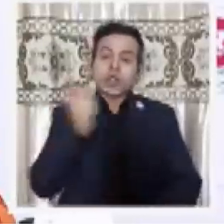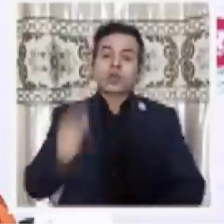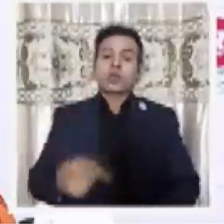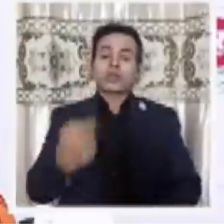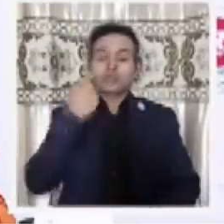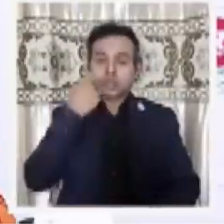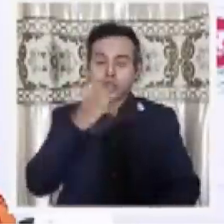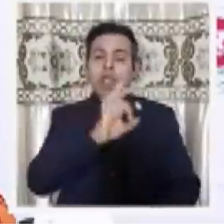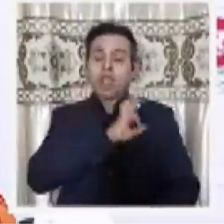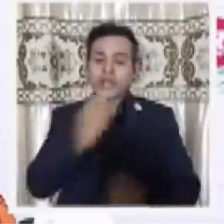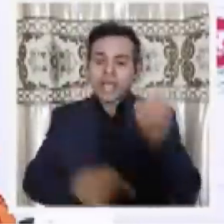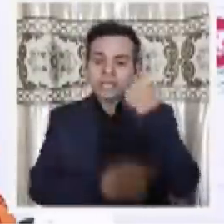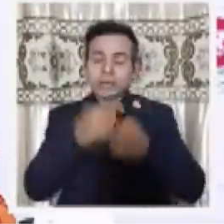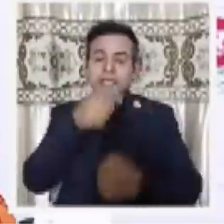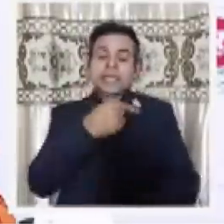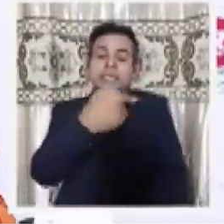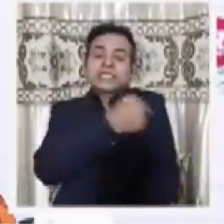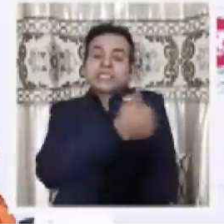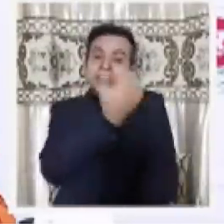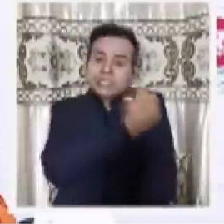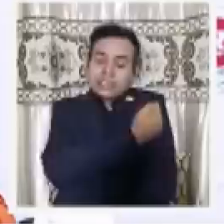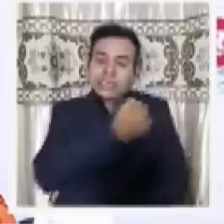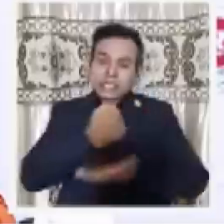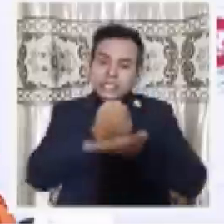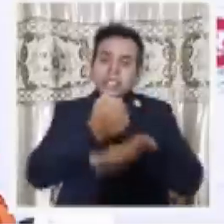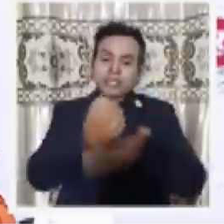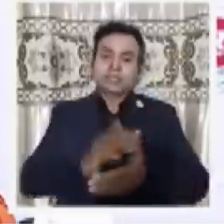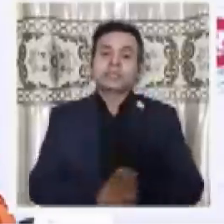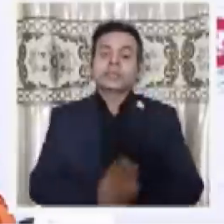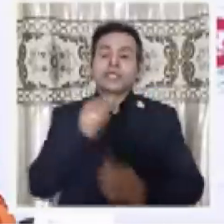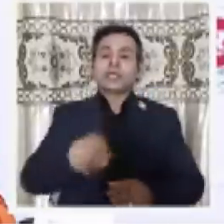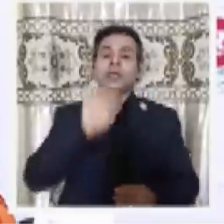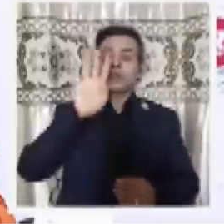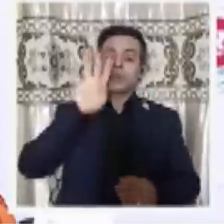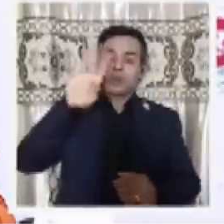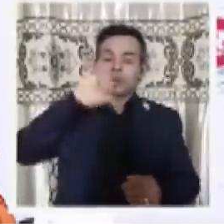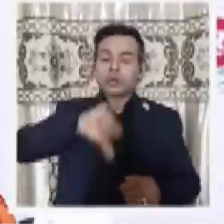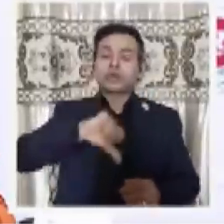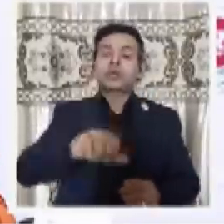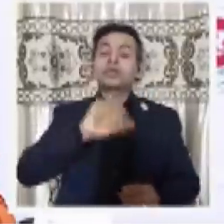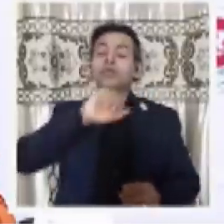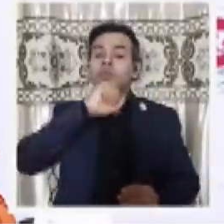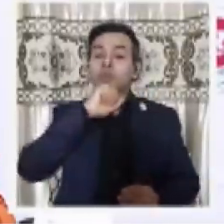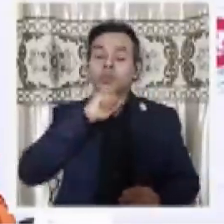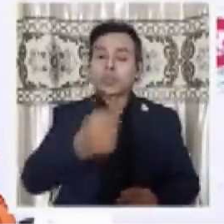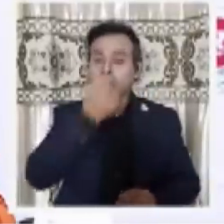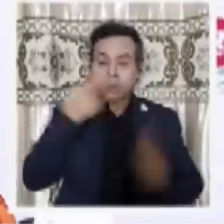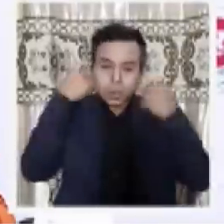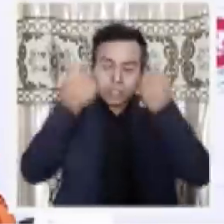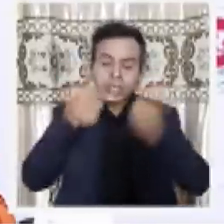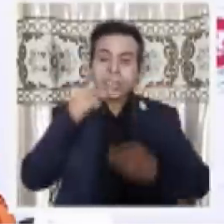রয়েছে। বাদ পড়া ঝরে পড়া শিশুদের তালিকাভুক্ত করে টিকাদান নিশ্চিত করা হচ্ছে। এছাড়া বাদ পড়া ঝরে